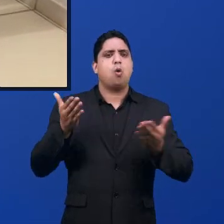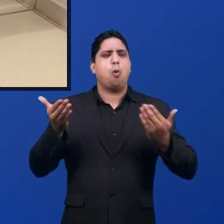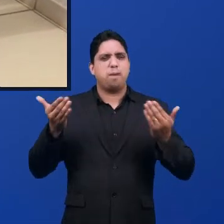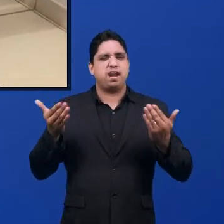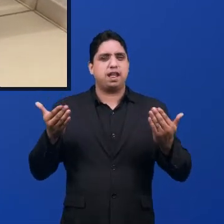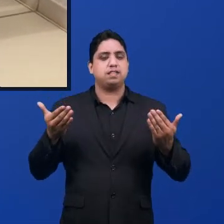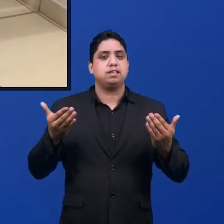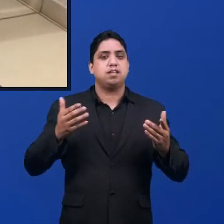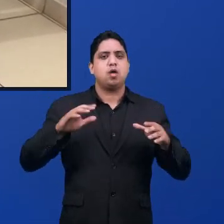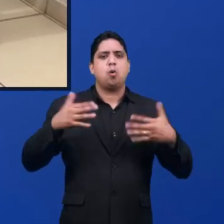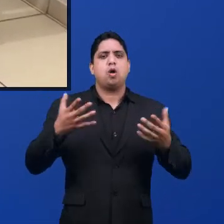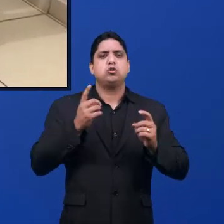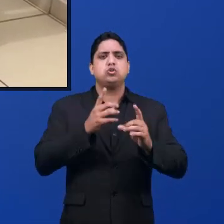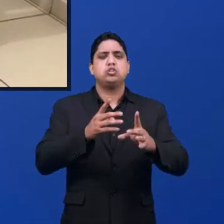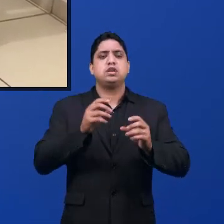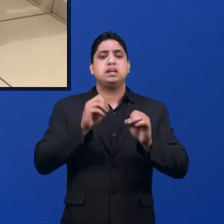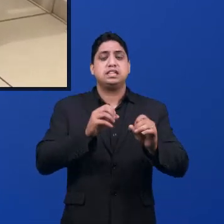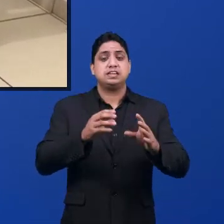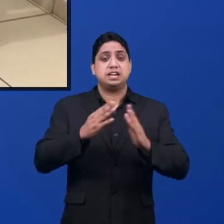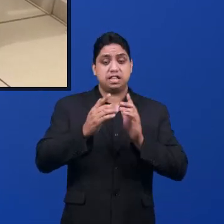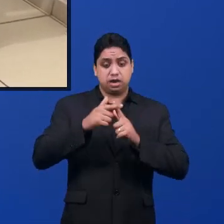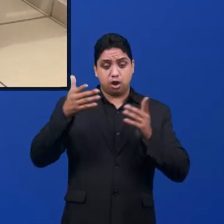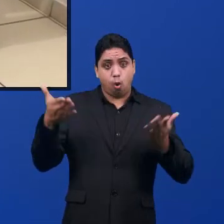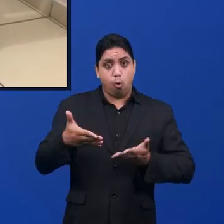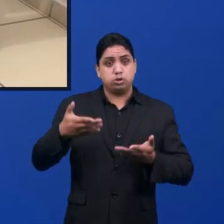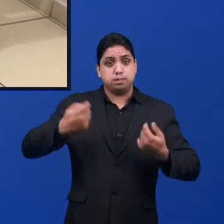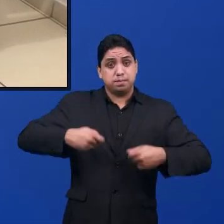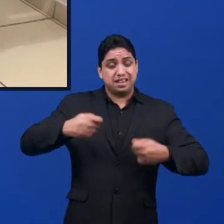l'Église? Et quelle est la doctrine